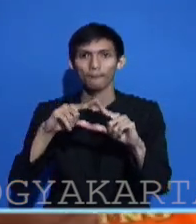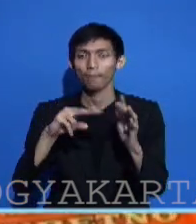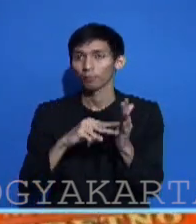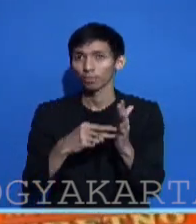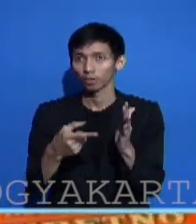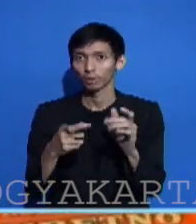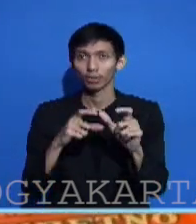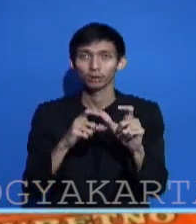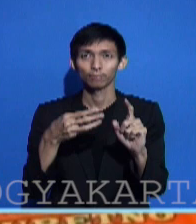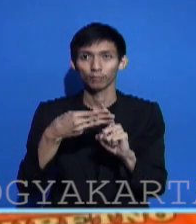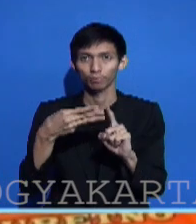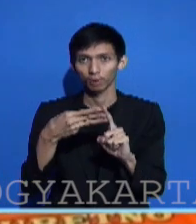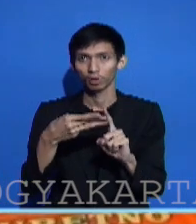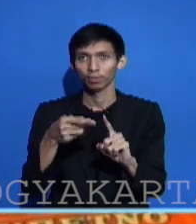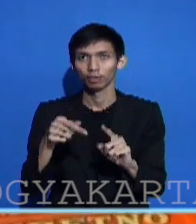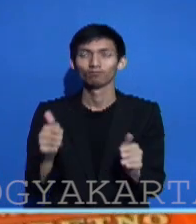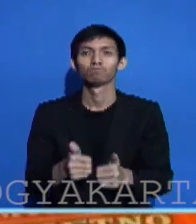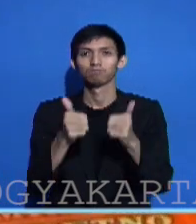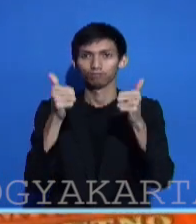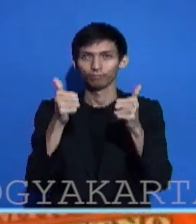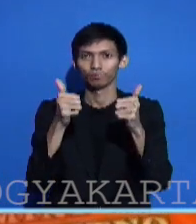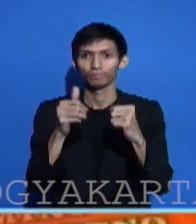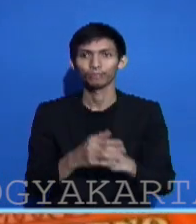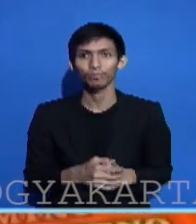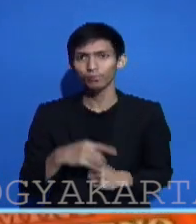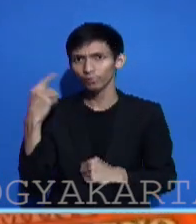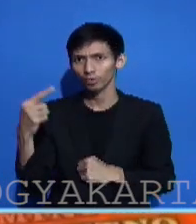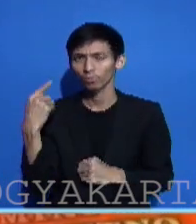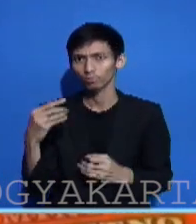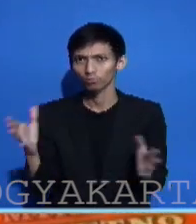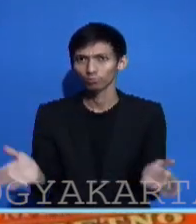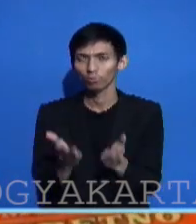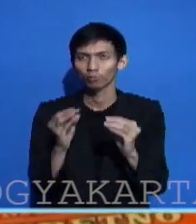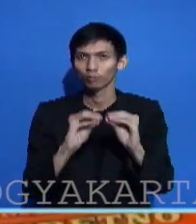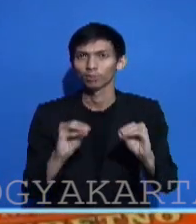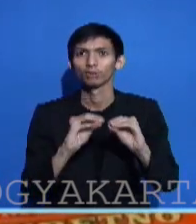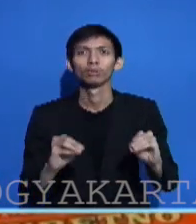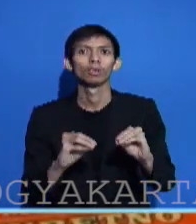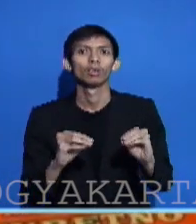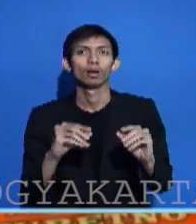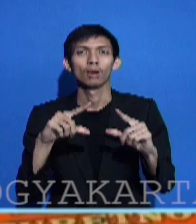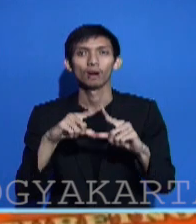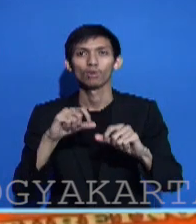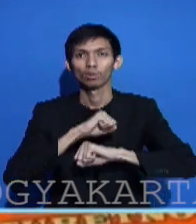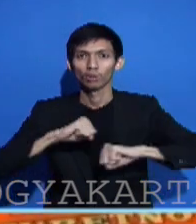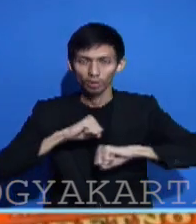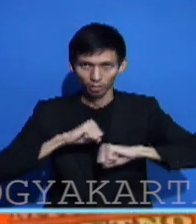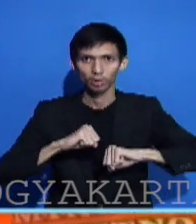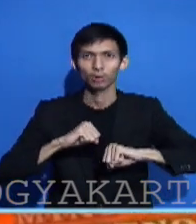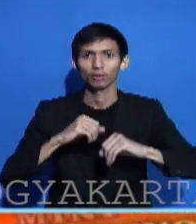Batu Retno yang selama ini secara tekun telah membina dan mengembangkan atlet-atlet sepak bola, khususnya